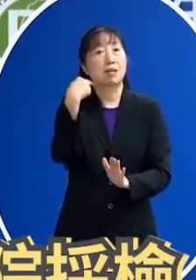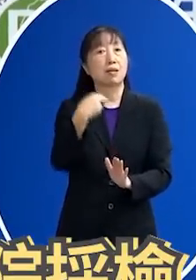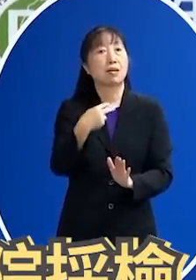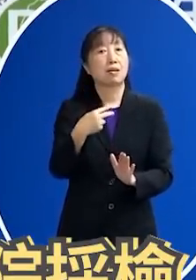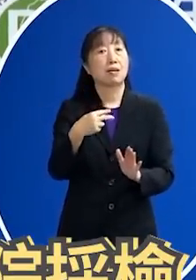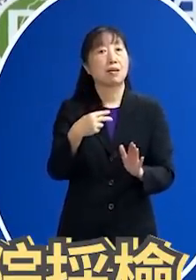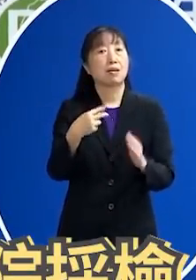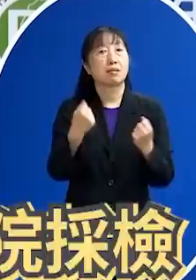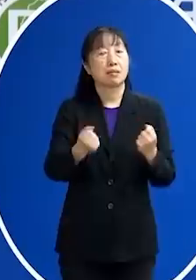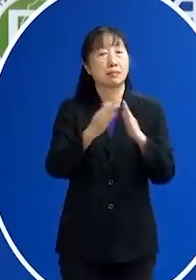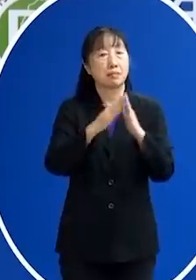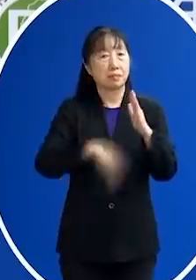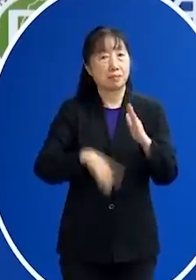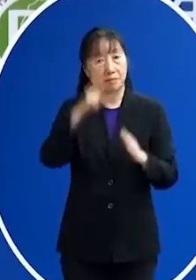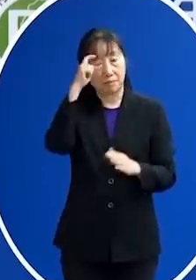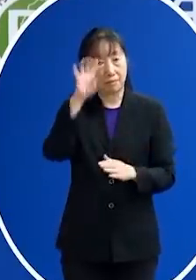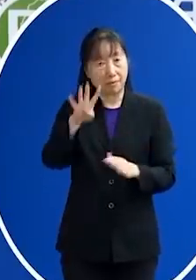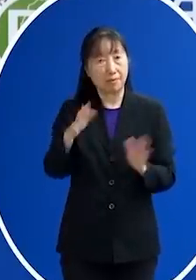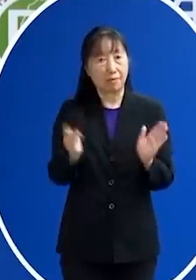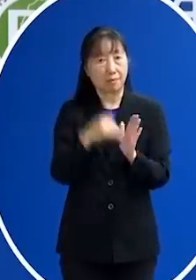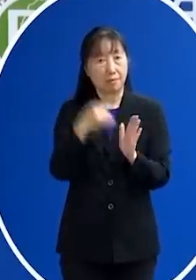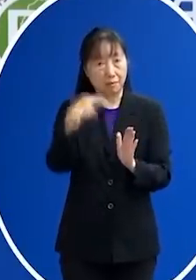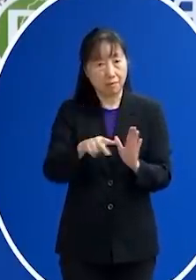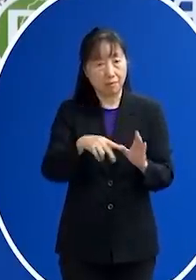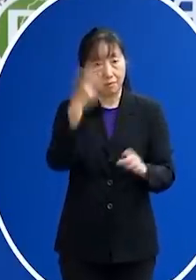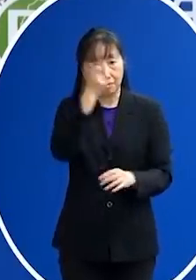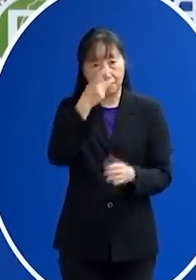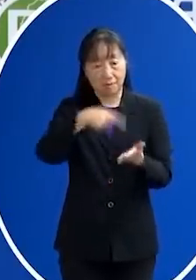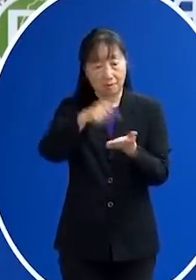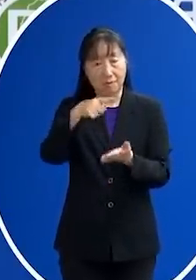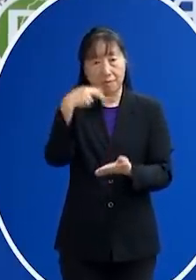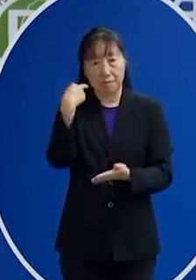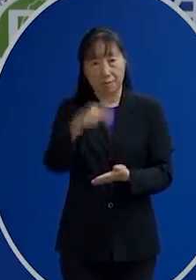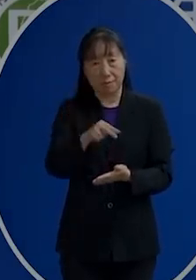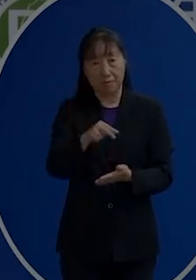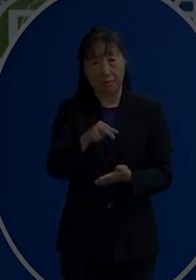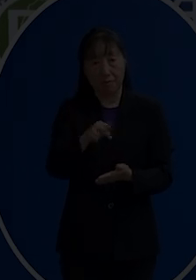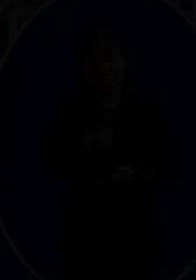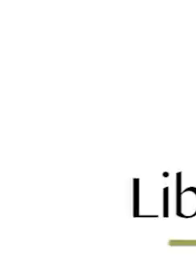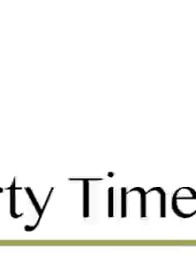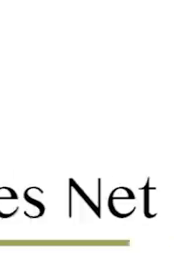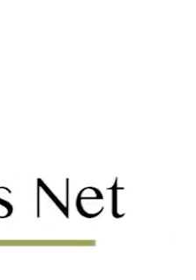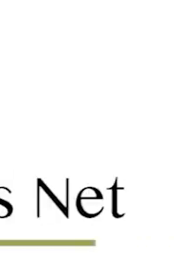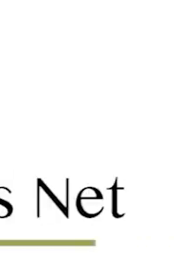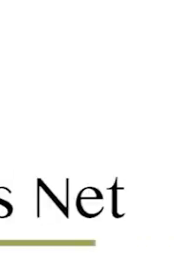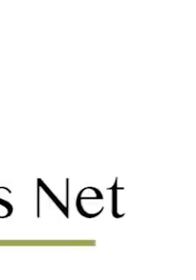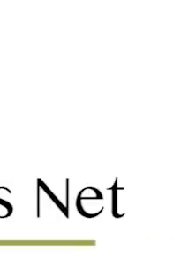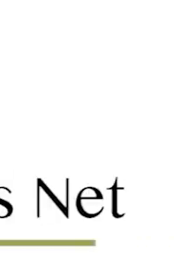疫14天后的裁剪，那才会进入到自主健康管理。